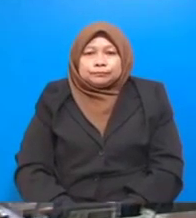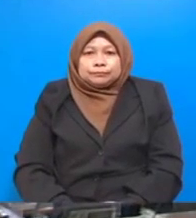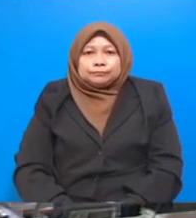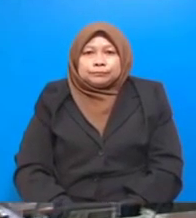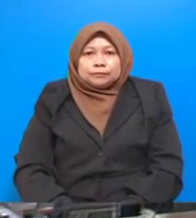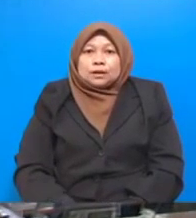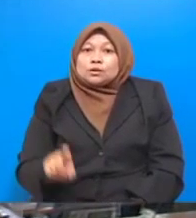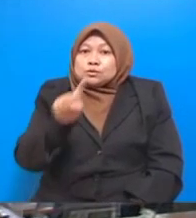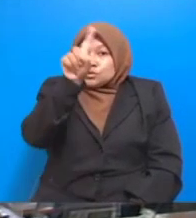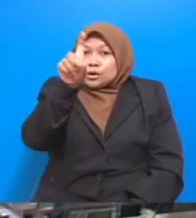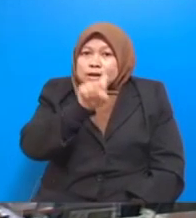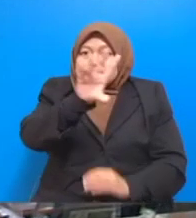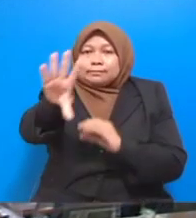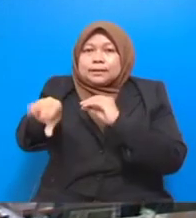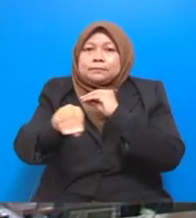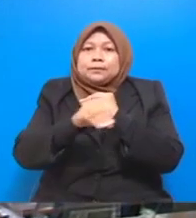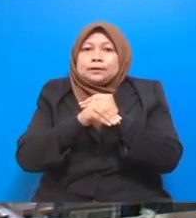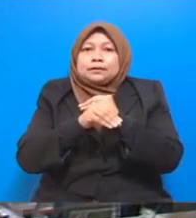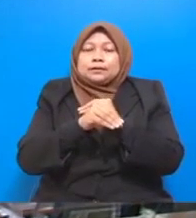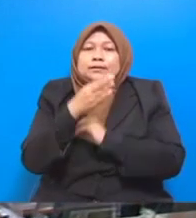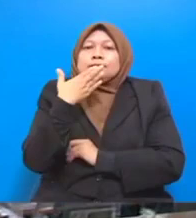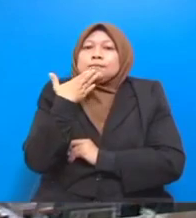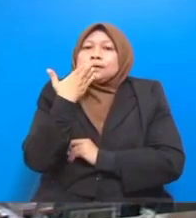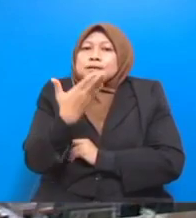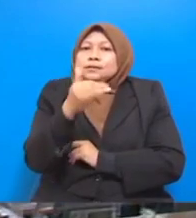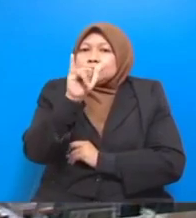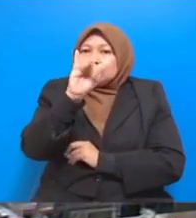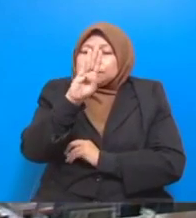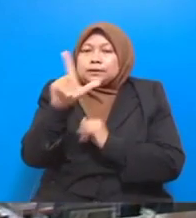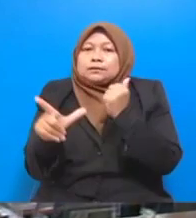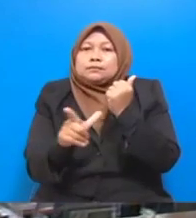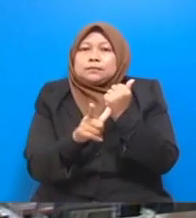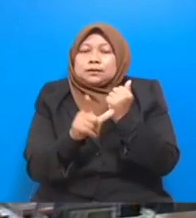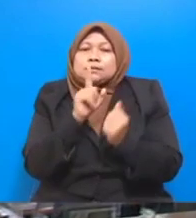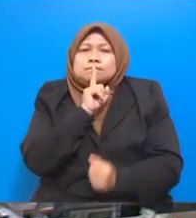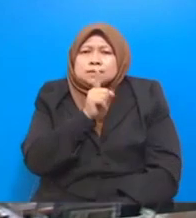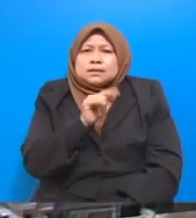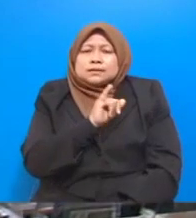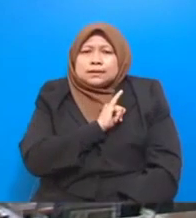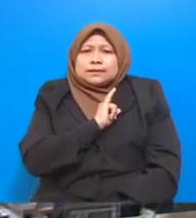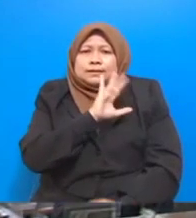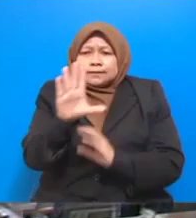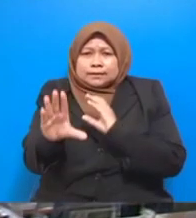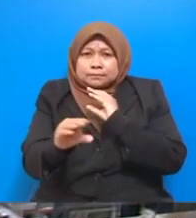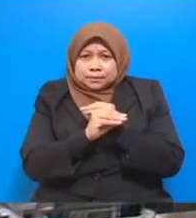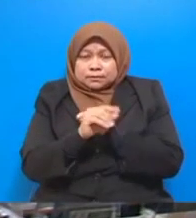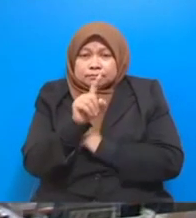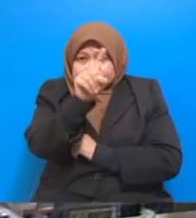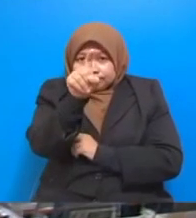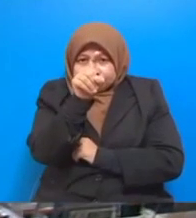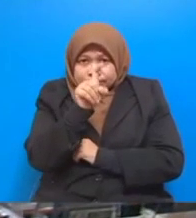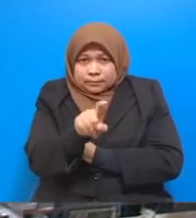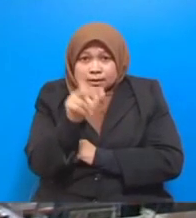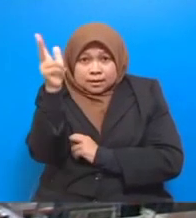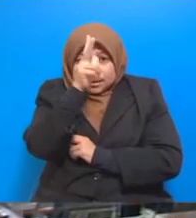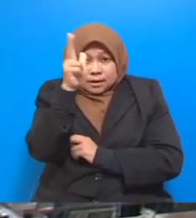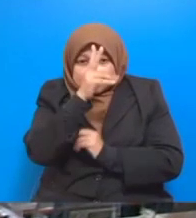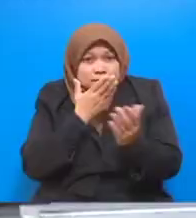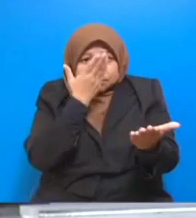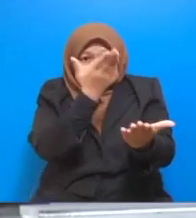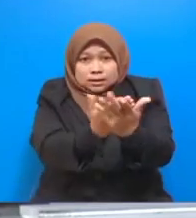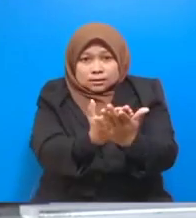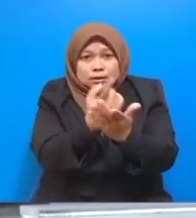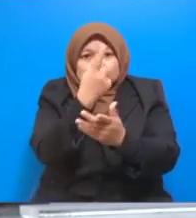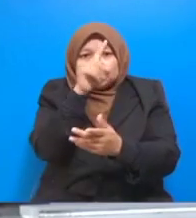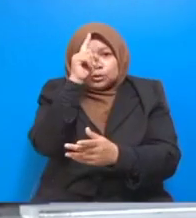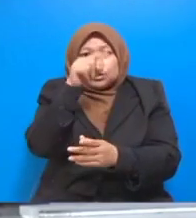hai soalan tambahan ngasih lipoma timbalan menteri saya soalan tambahan saya adakah kerajaan bercadang untuk